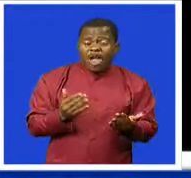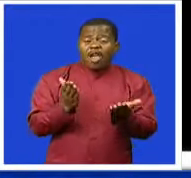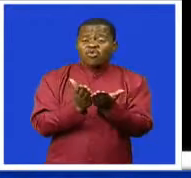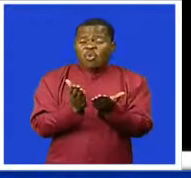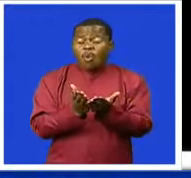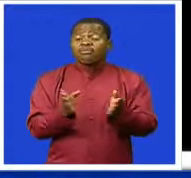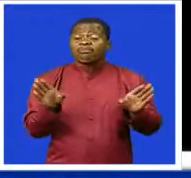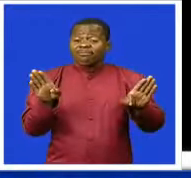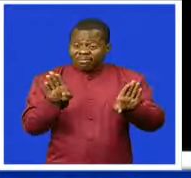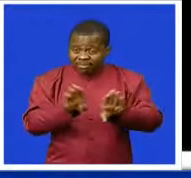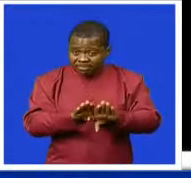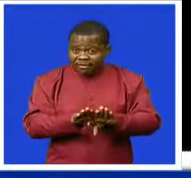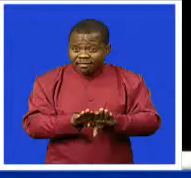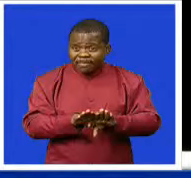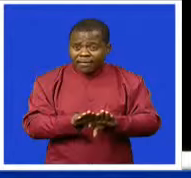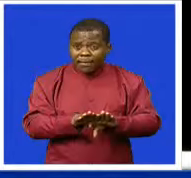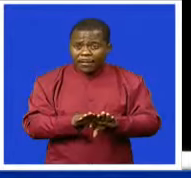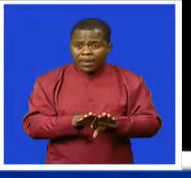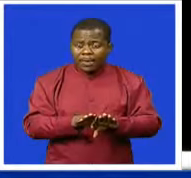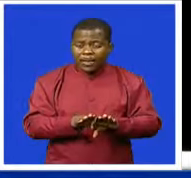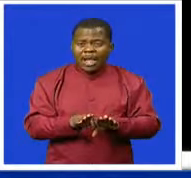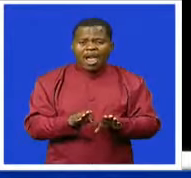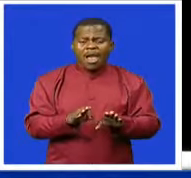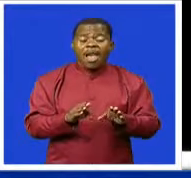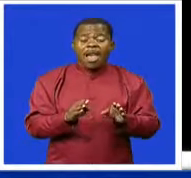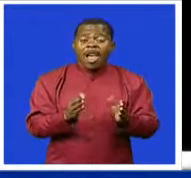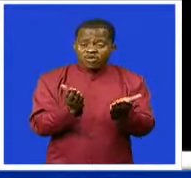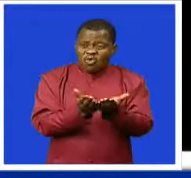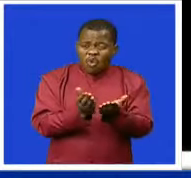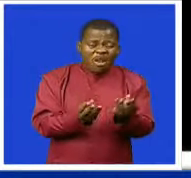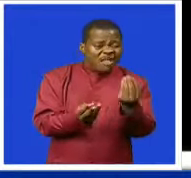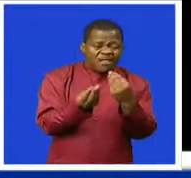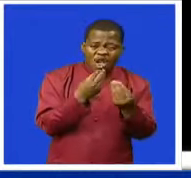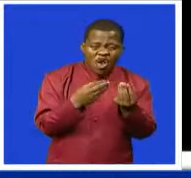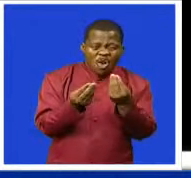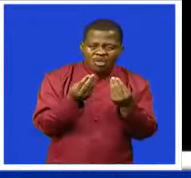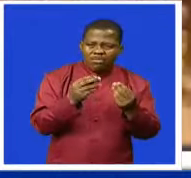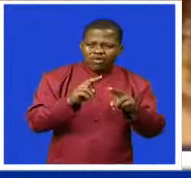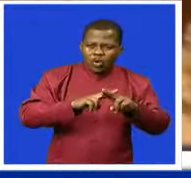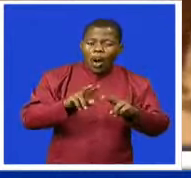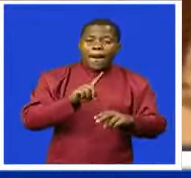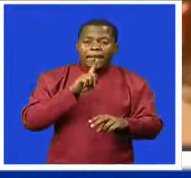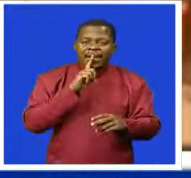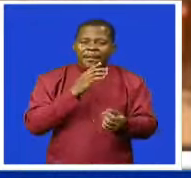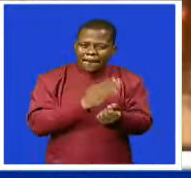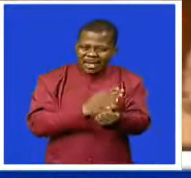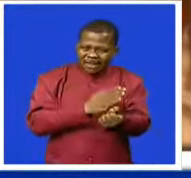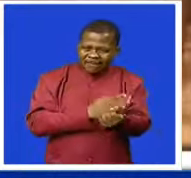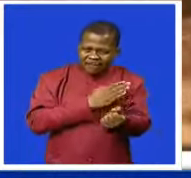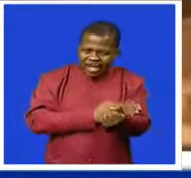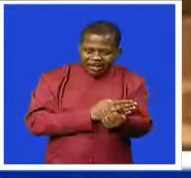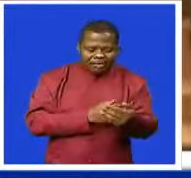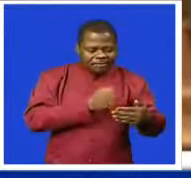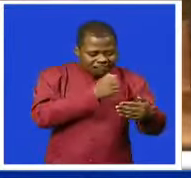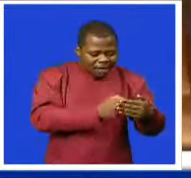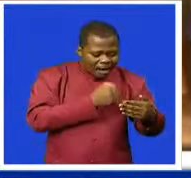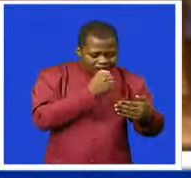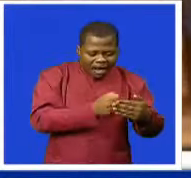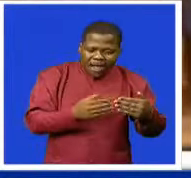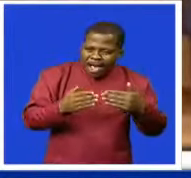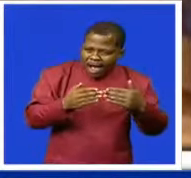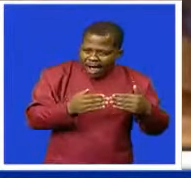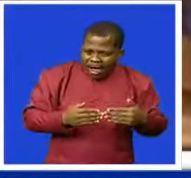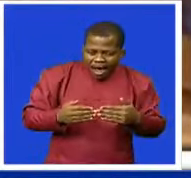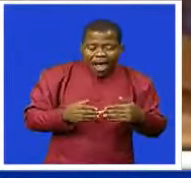tivaliwe kude indampoko etikolweni bayakhona kubenefitha ladlaleni Laba labaphekela labantwana